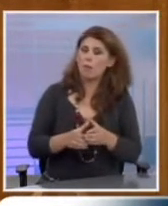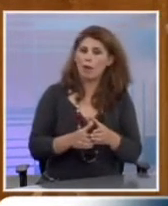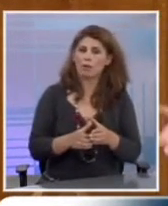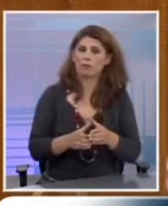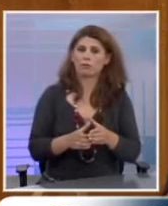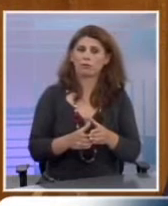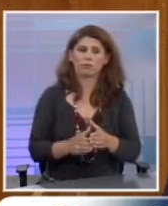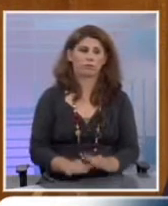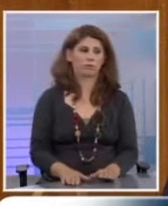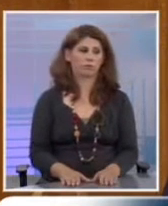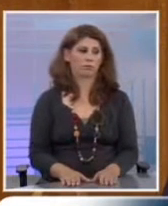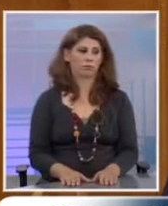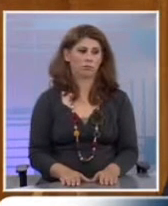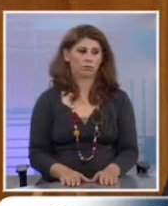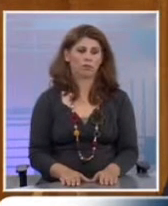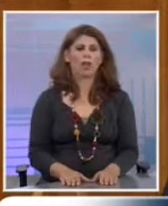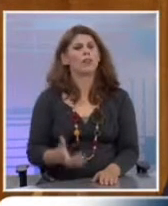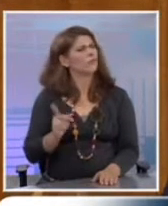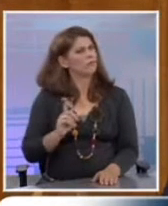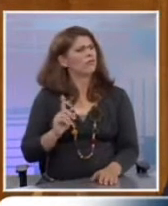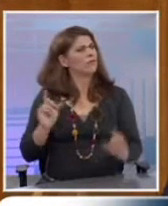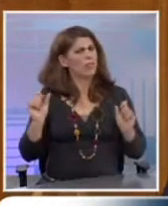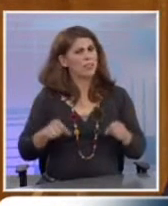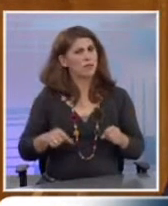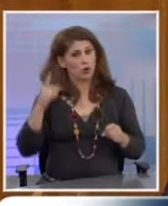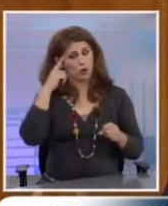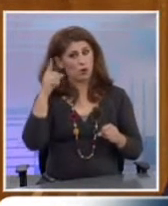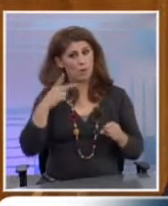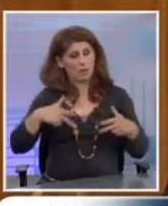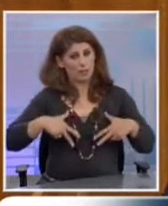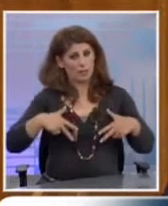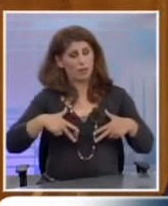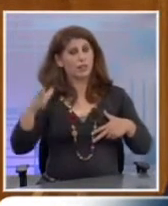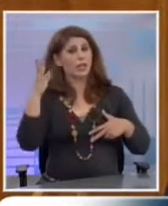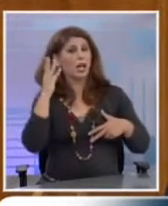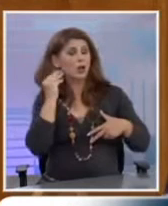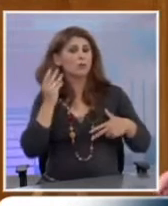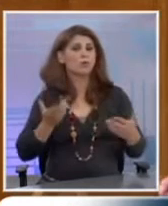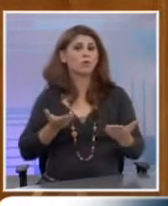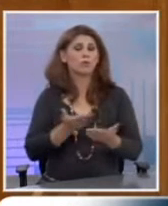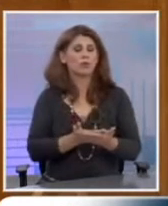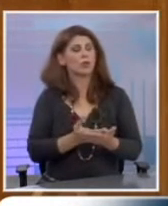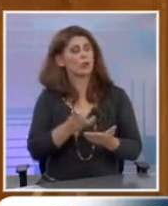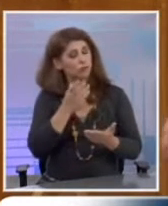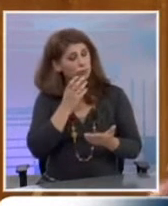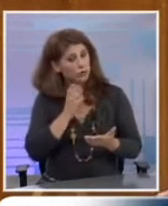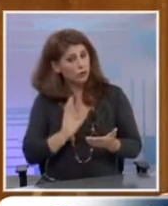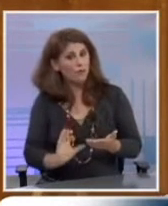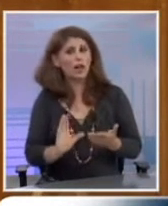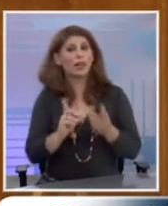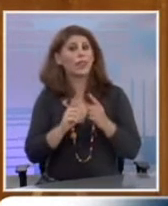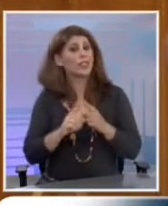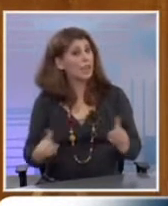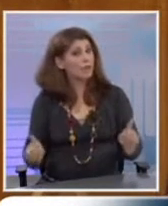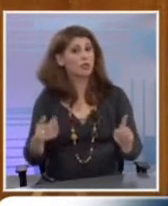οποία έχουν τελείως αντίθετη γνώμη από την κυβέρνηση, να ακούσουμε προτάσεις συγκροτημένες,